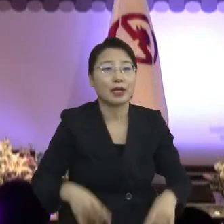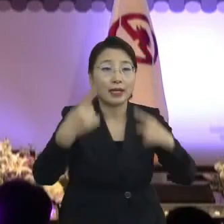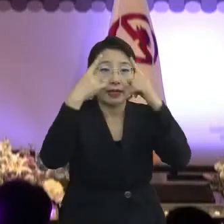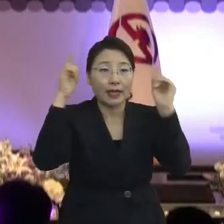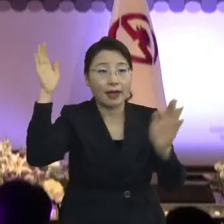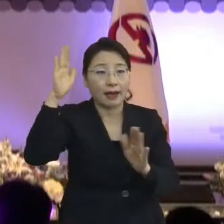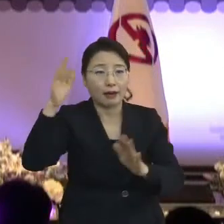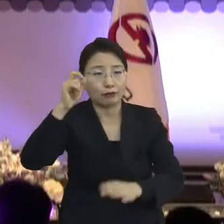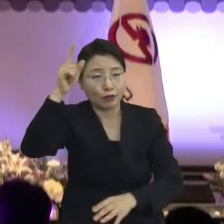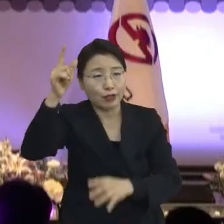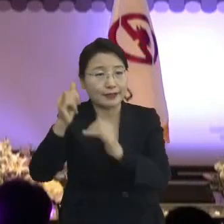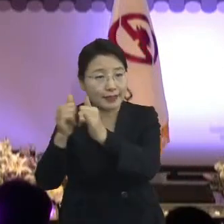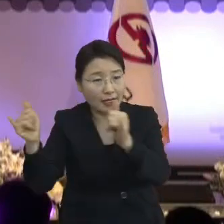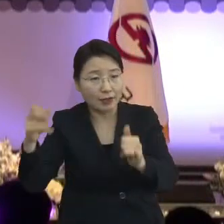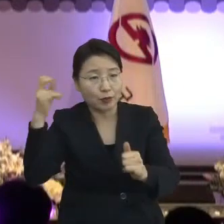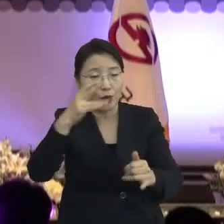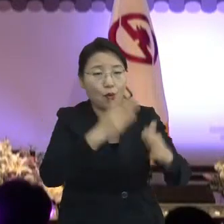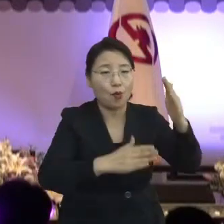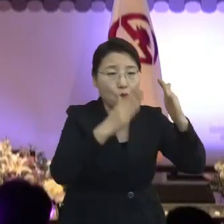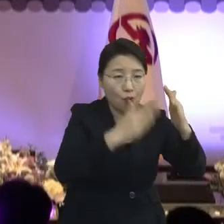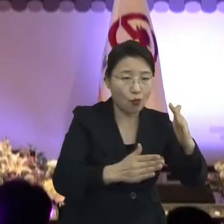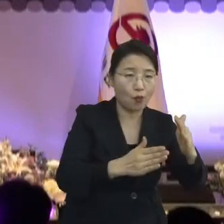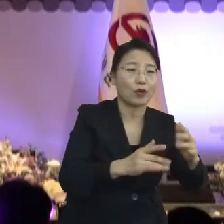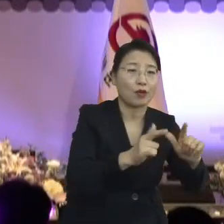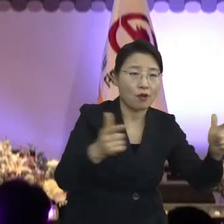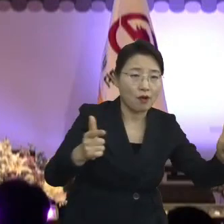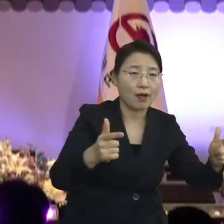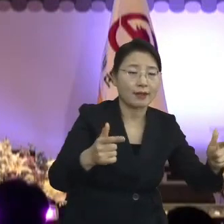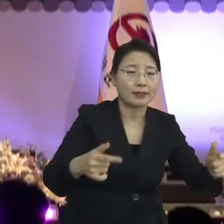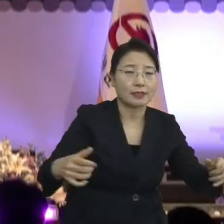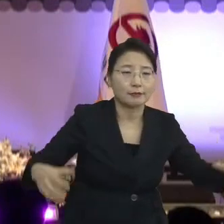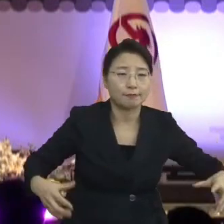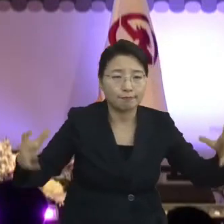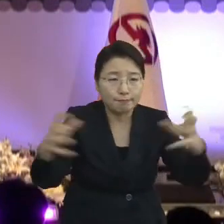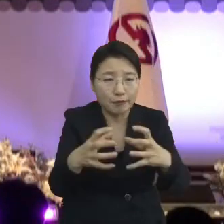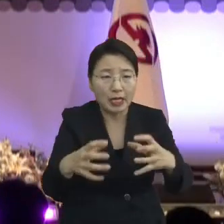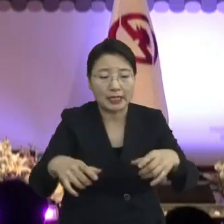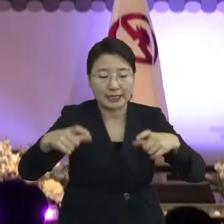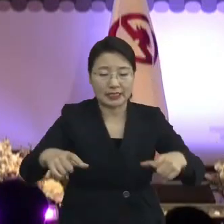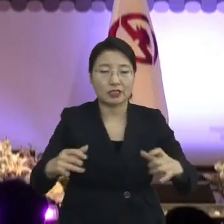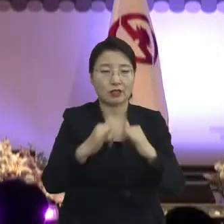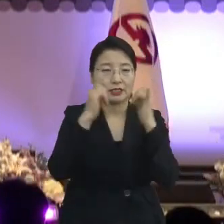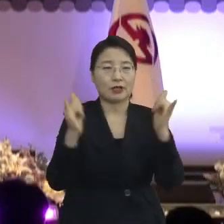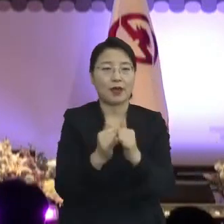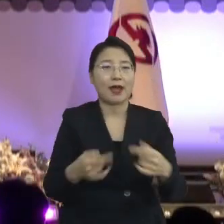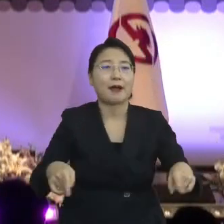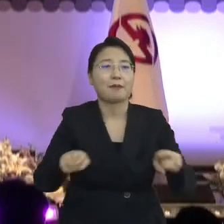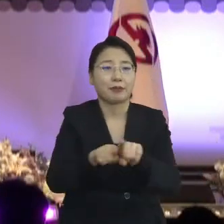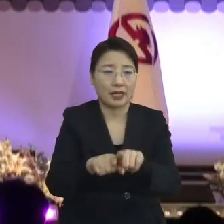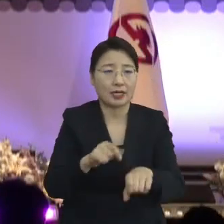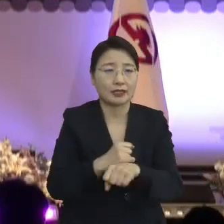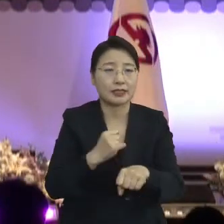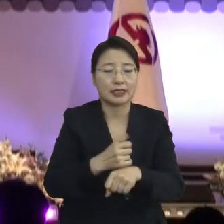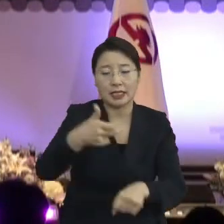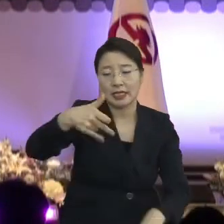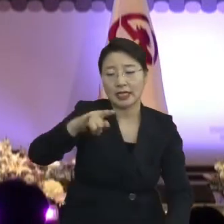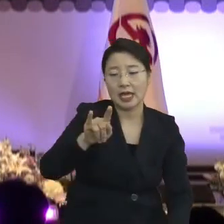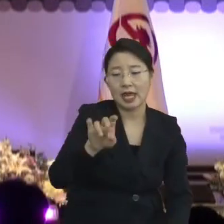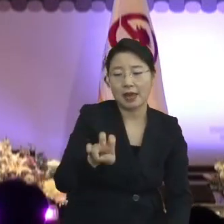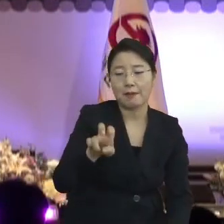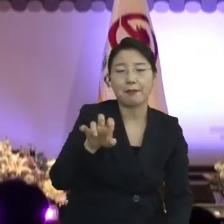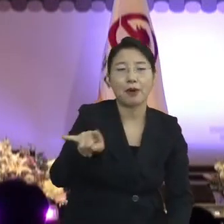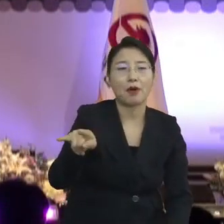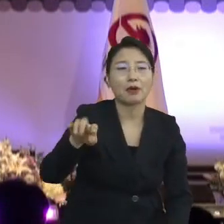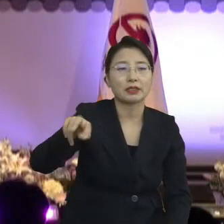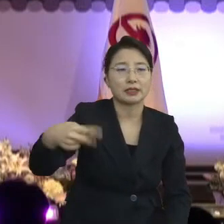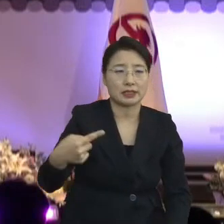우수한 인적자원과 공공자원을 결합하여 지역사회와 상생하는 캠퍼스타운 조성 사업을 지속